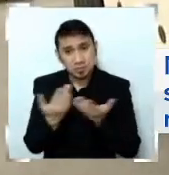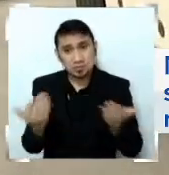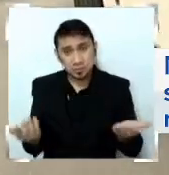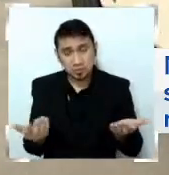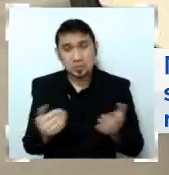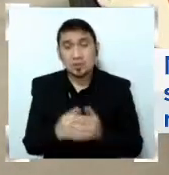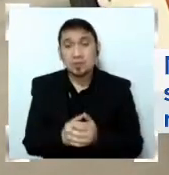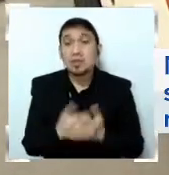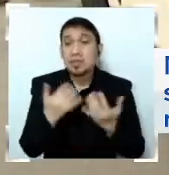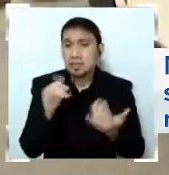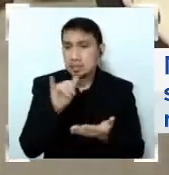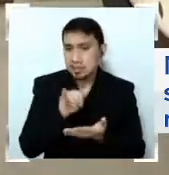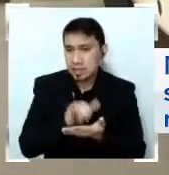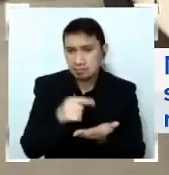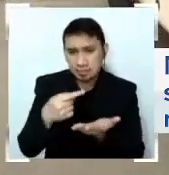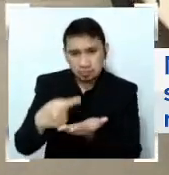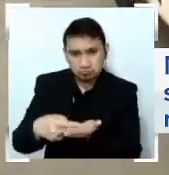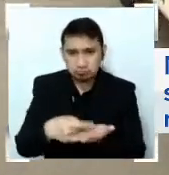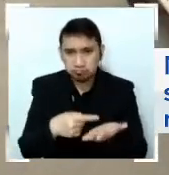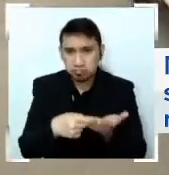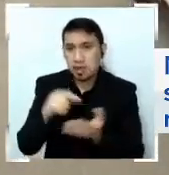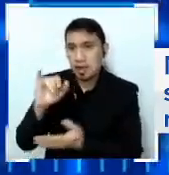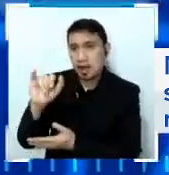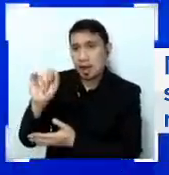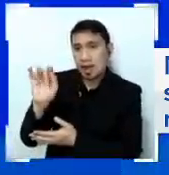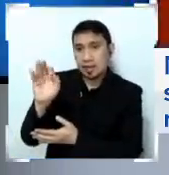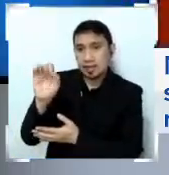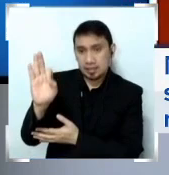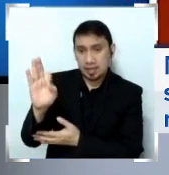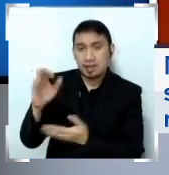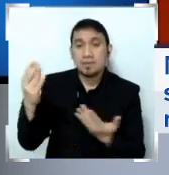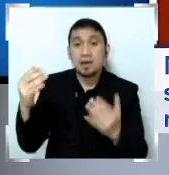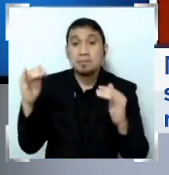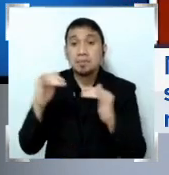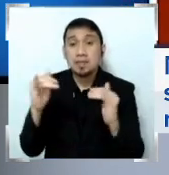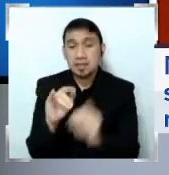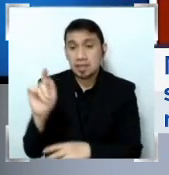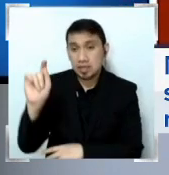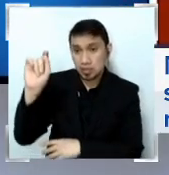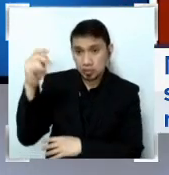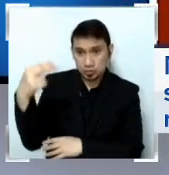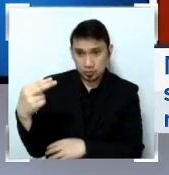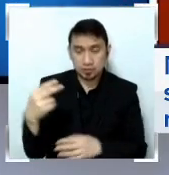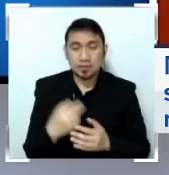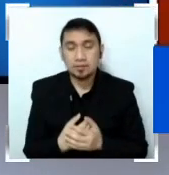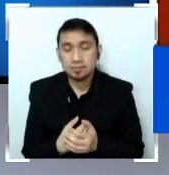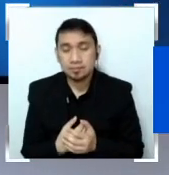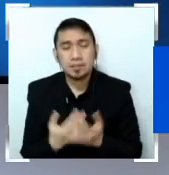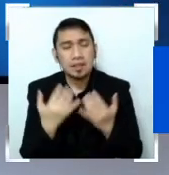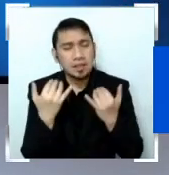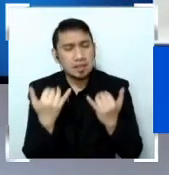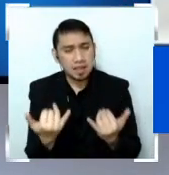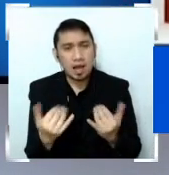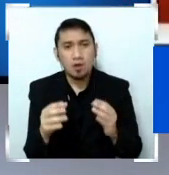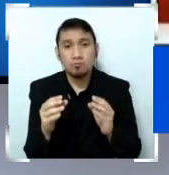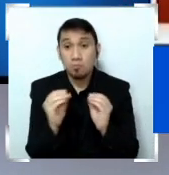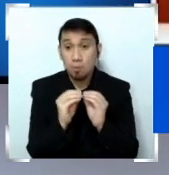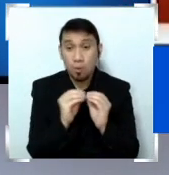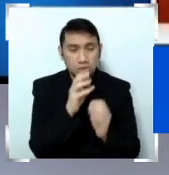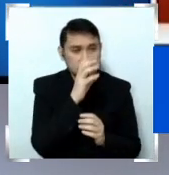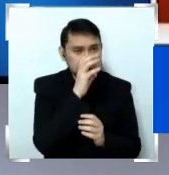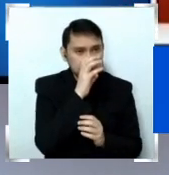sa mga pag-uusapan sa IATF meeting sa Huwebes. Medyo sigurado po na magkakaroon ng higpitan ngayon at base po